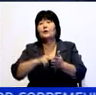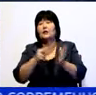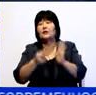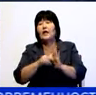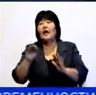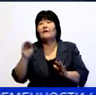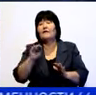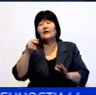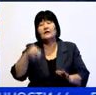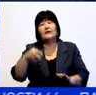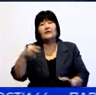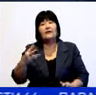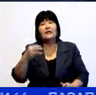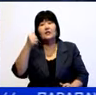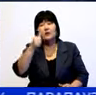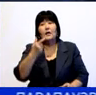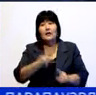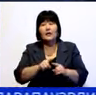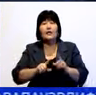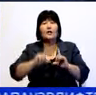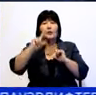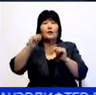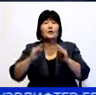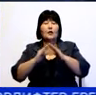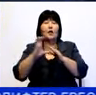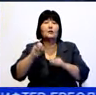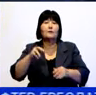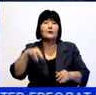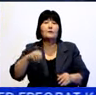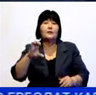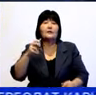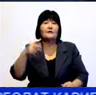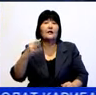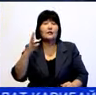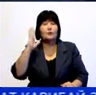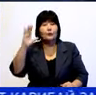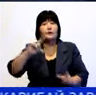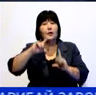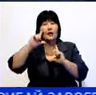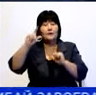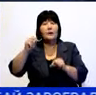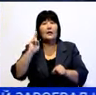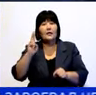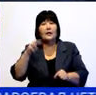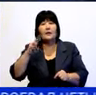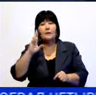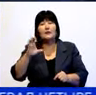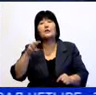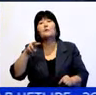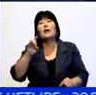на февраль 2023 года, и пилотируемого корабля «Союз МС-23», который отправится к МКС в марте.